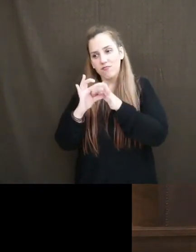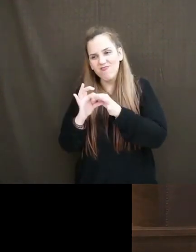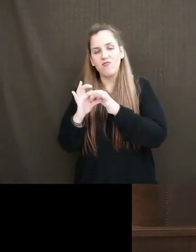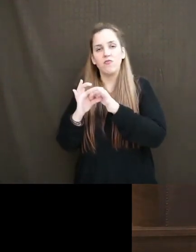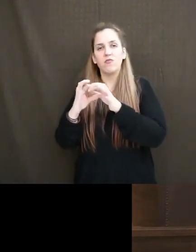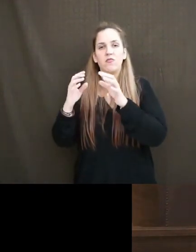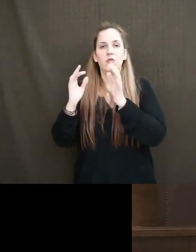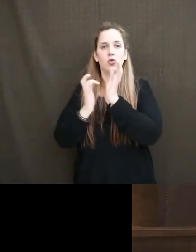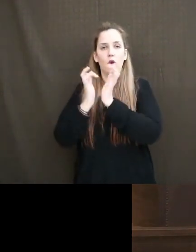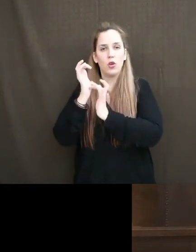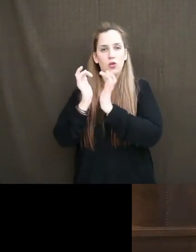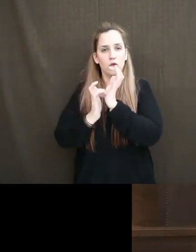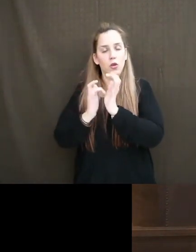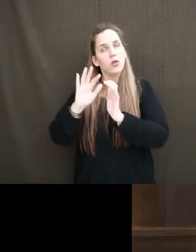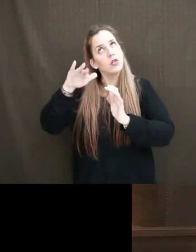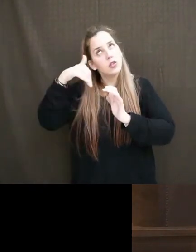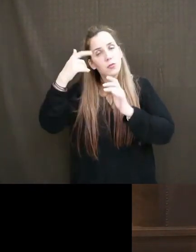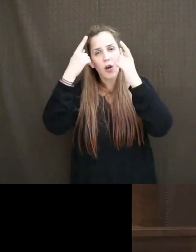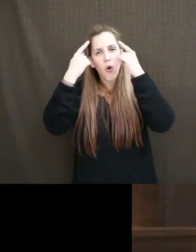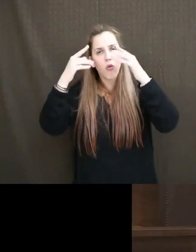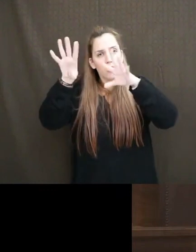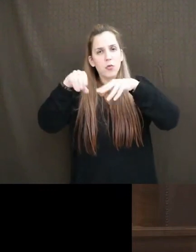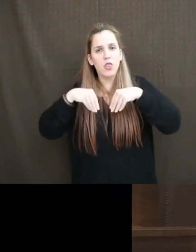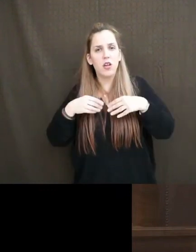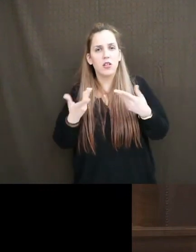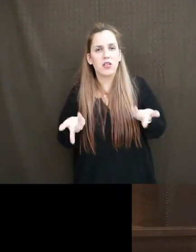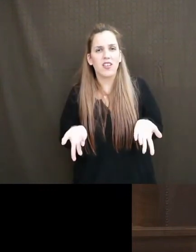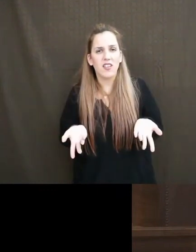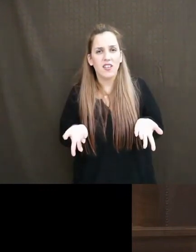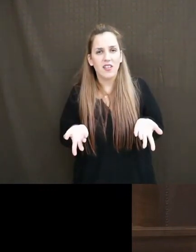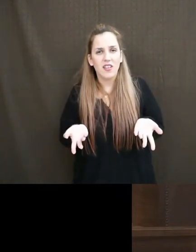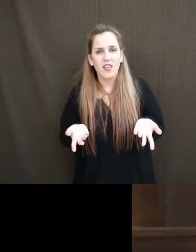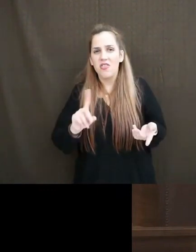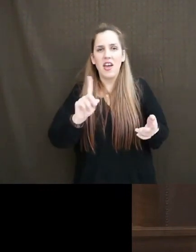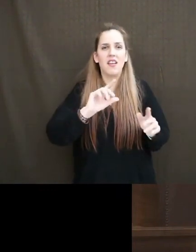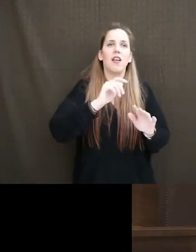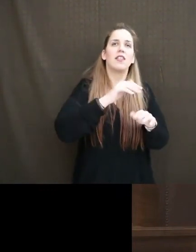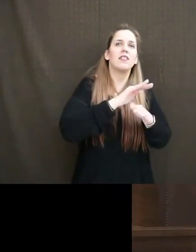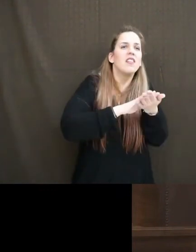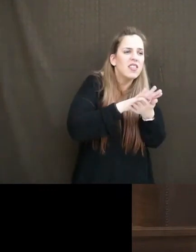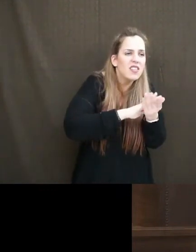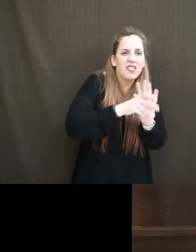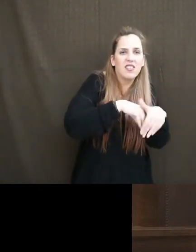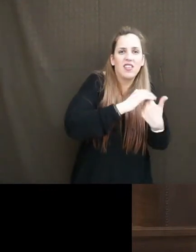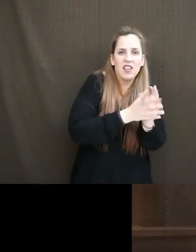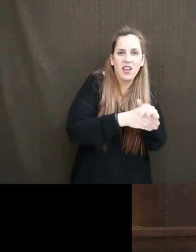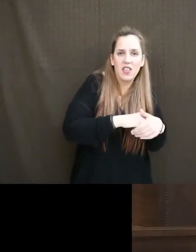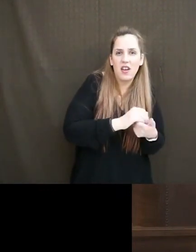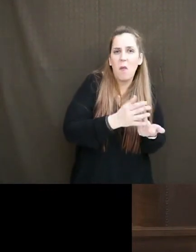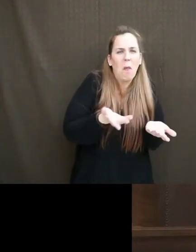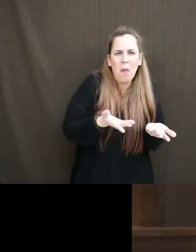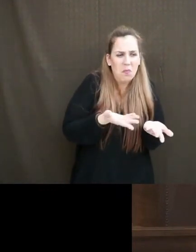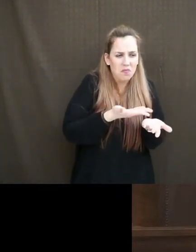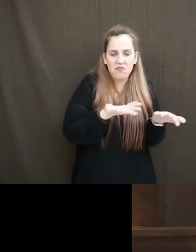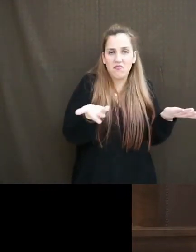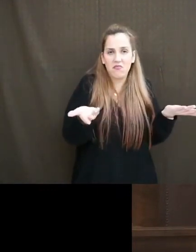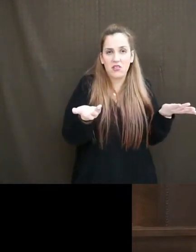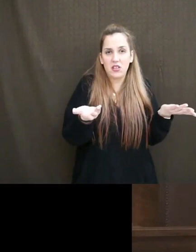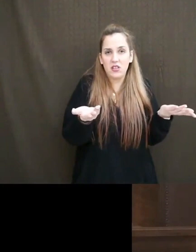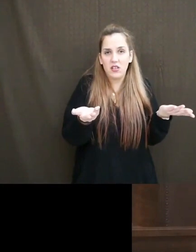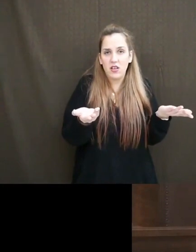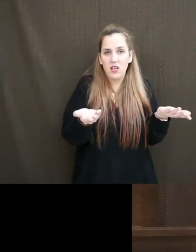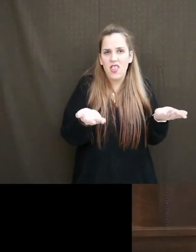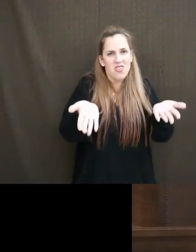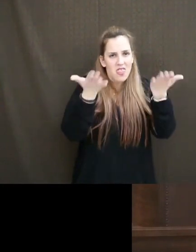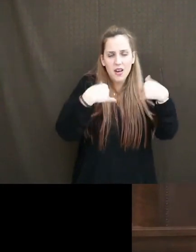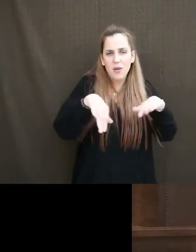προϋποθέσεις να τον λατρεύσω. Ο όρος είναι ο Χριστός. Άλλος όρος δεν υπάρχει ούτε στην αρχή της πίστης,